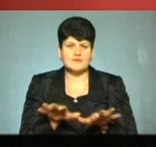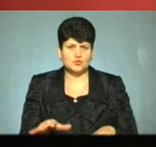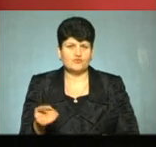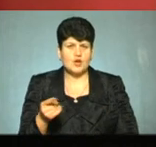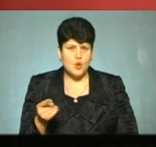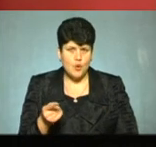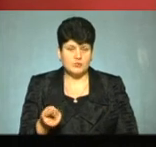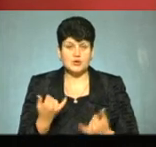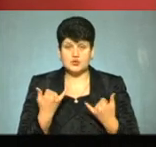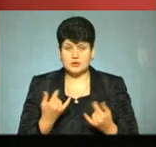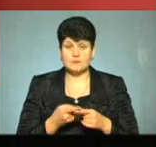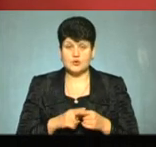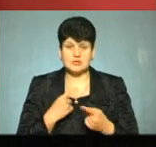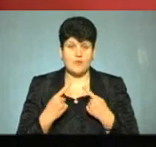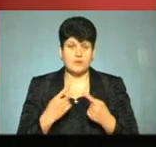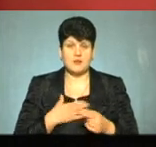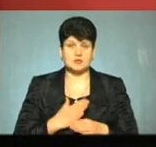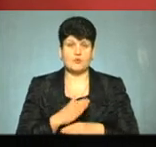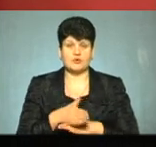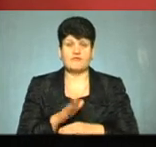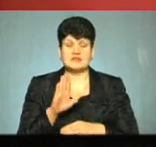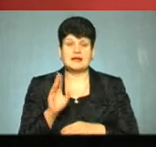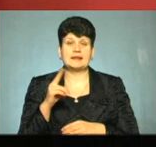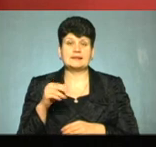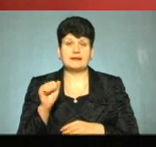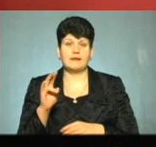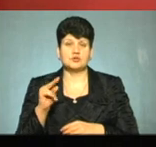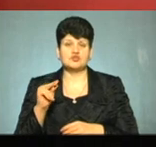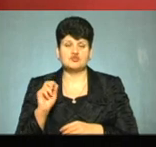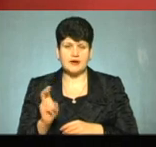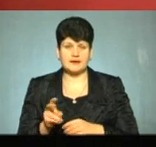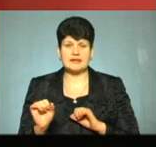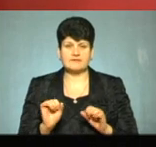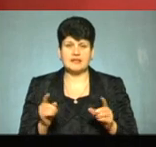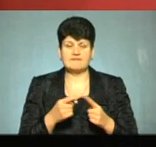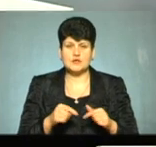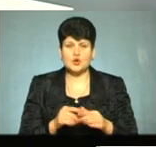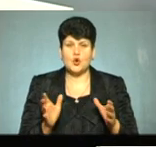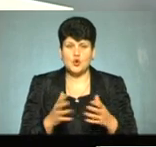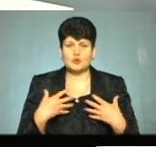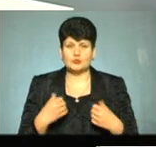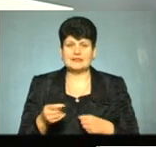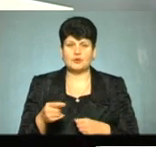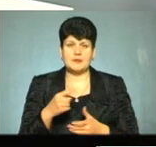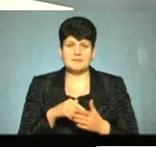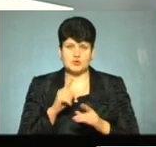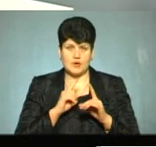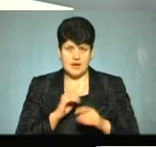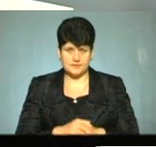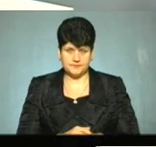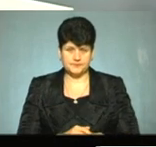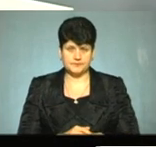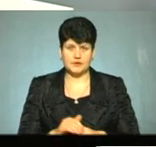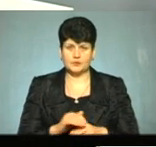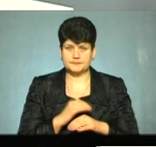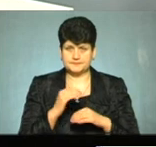у Тернополі. І сьогодні про це ми говоримо із нашим гостем. Це Василь Данчак, керівник відділу охорони здоров'я Тернопільської міськради. Мої вітання.